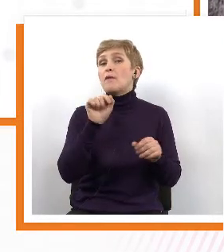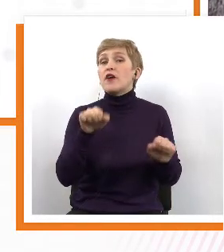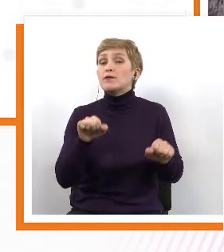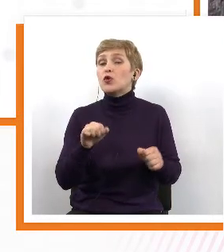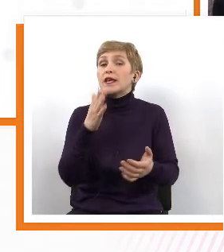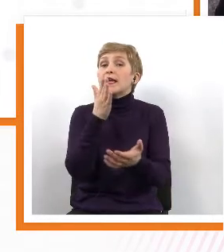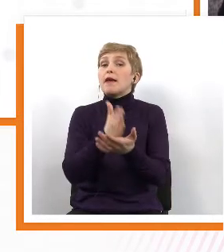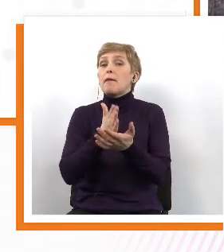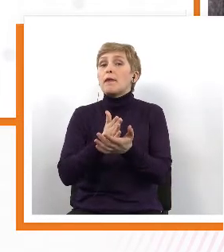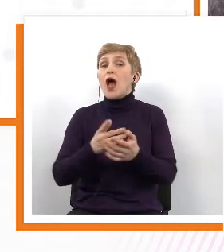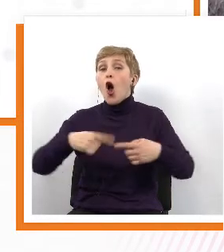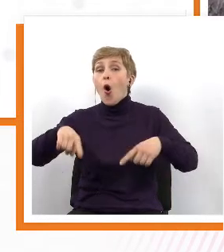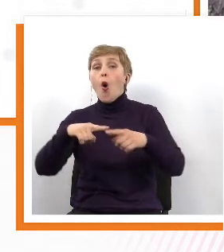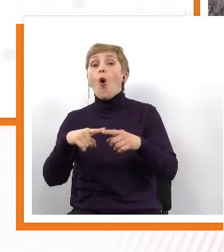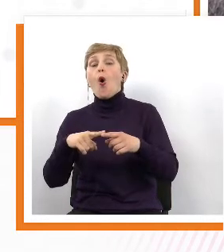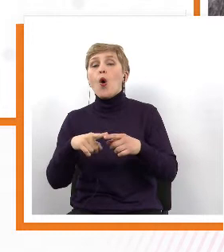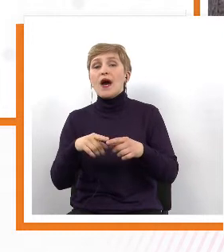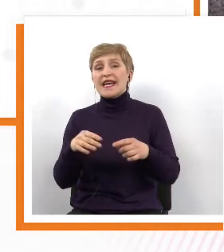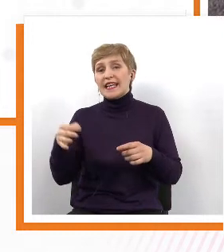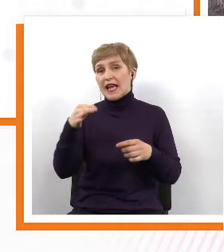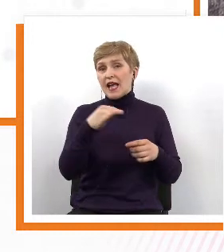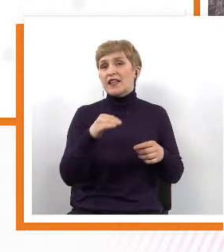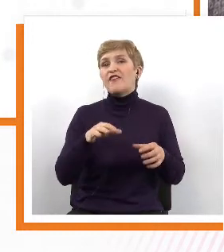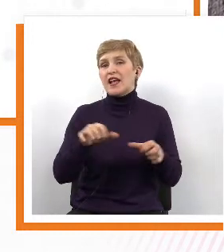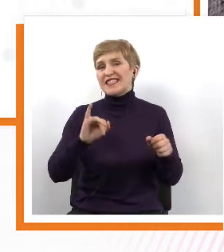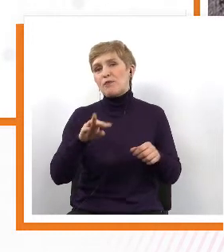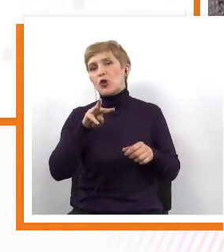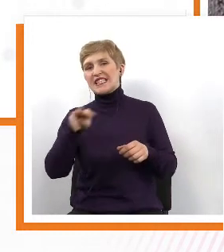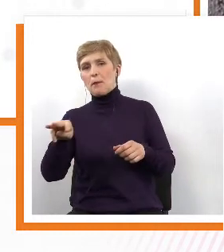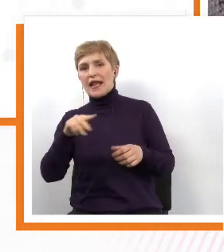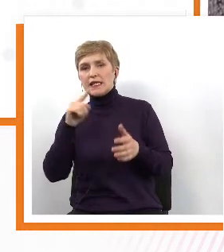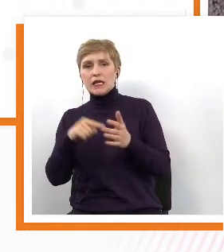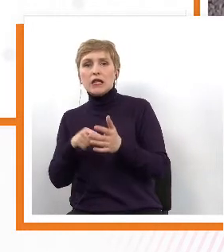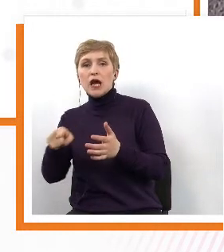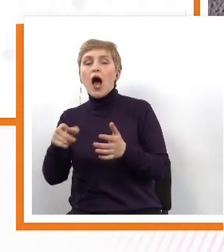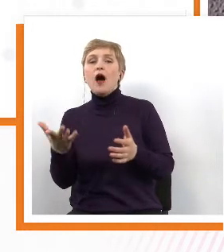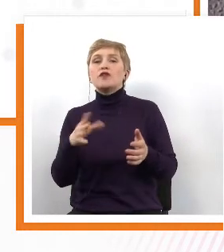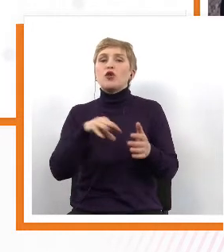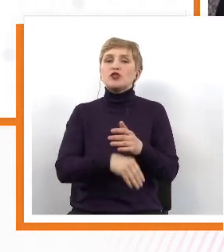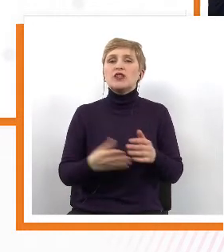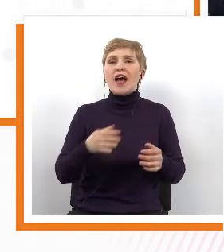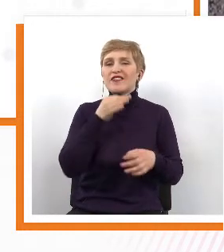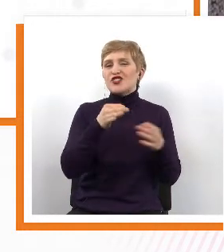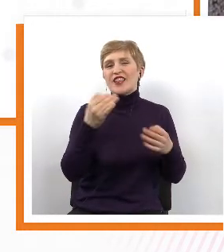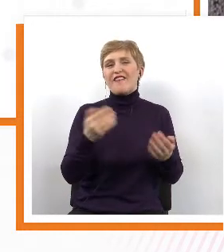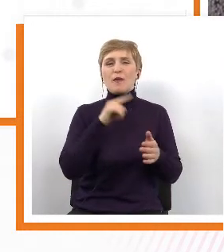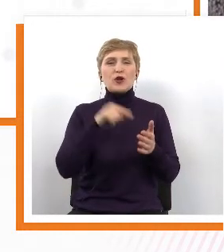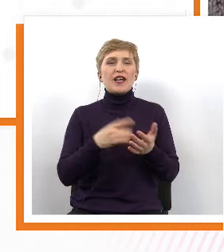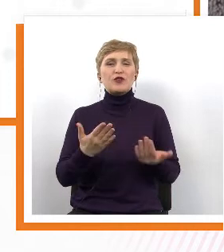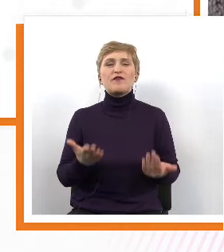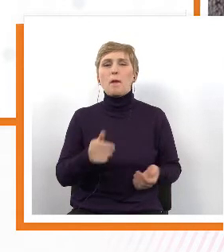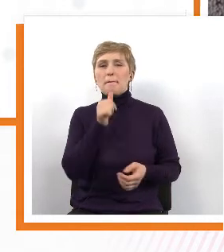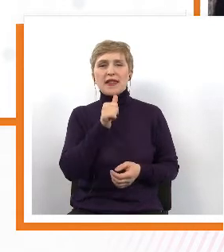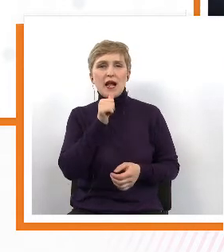иметь органы региональной власти и муниципалитеты в том числе. Вот отвечая на вопрос, на который сегодня мы